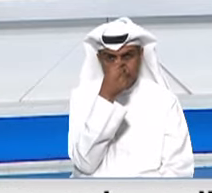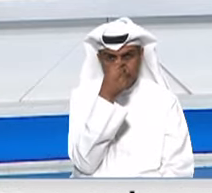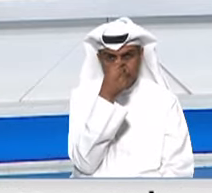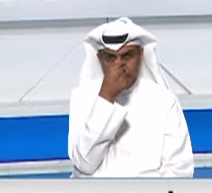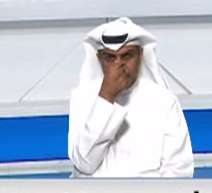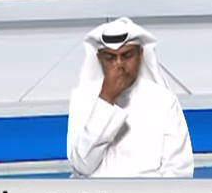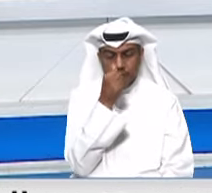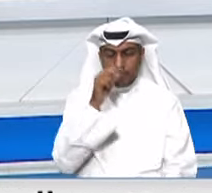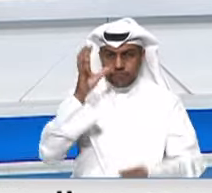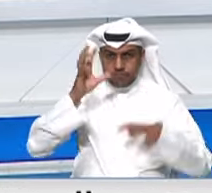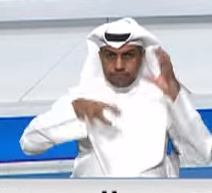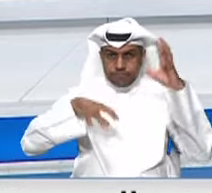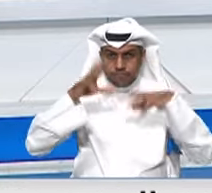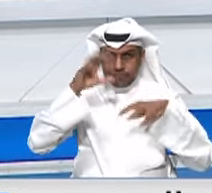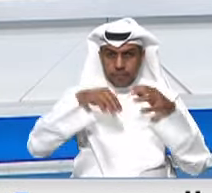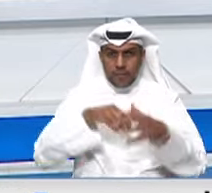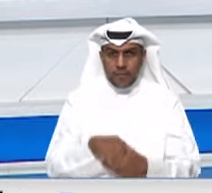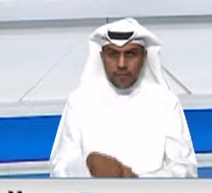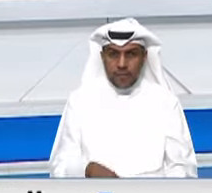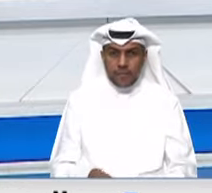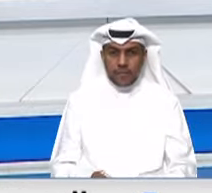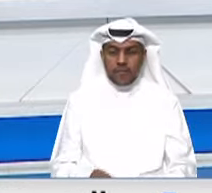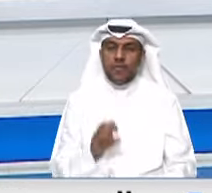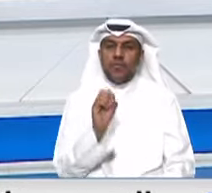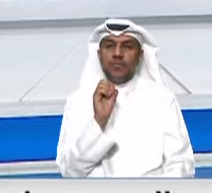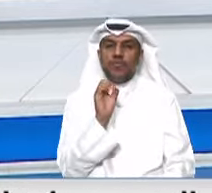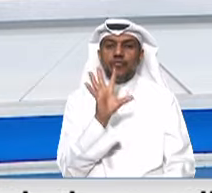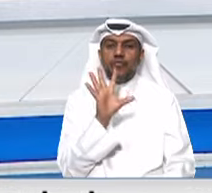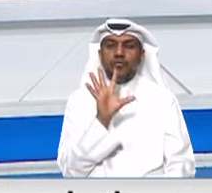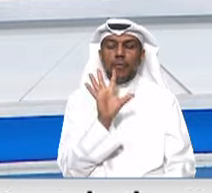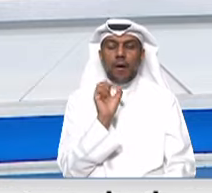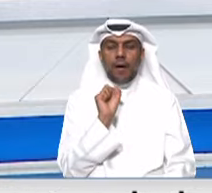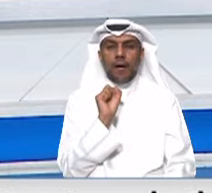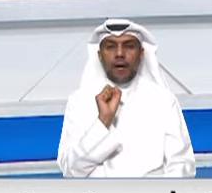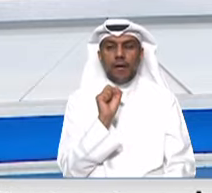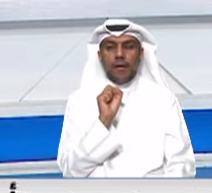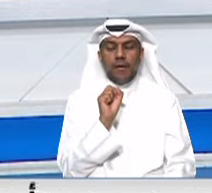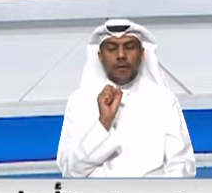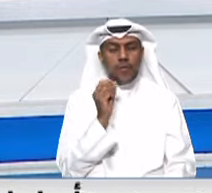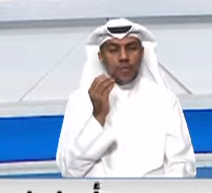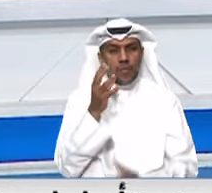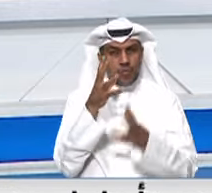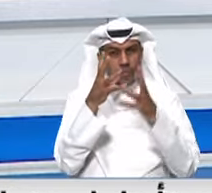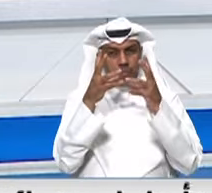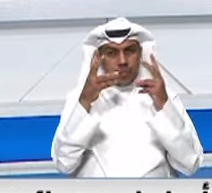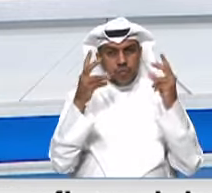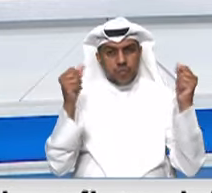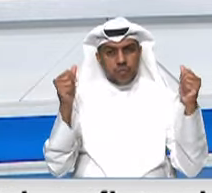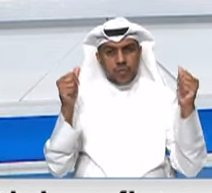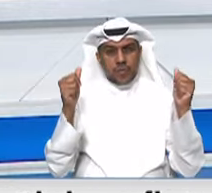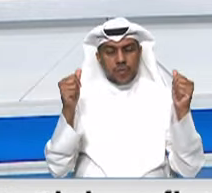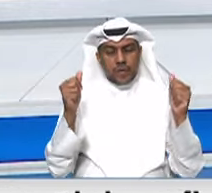فرص الأمطار راح تكون في الساعات الأولى من نهار يوم الخميس، ومن ثم تبدأ فرص الأمطار تقل